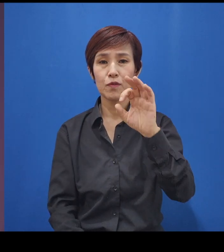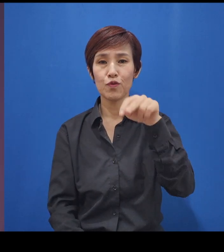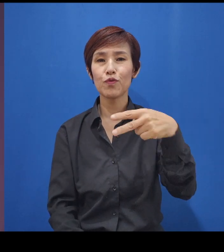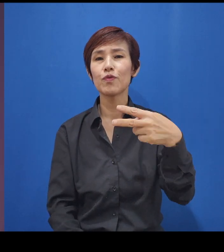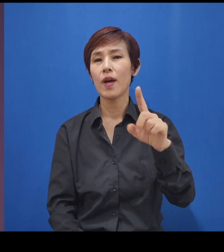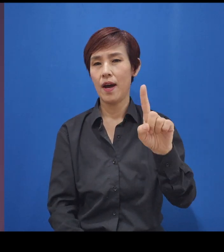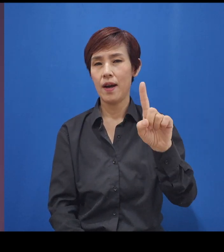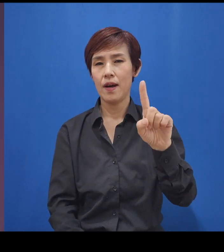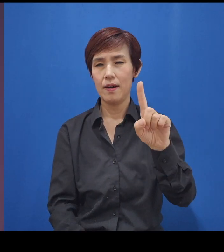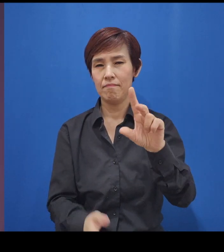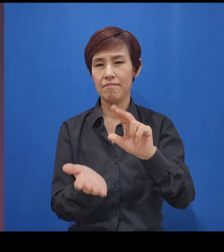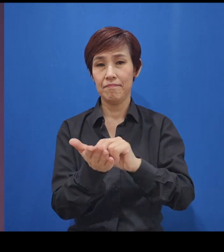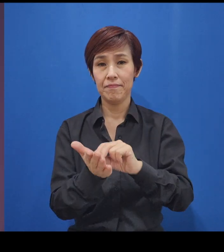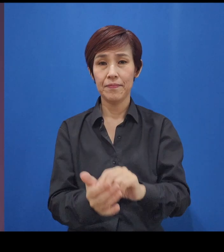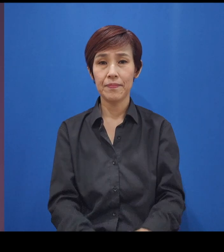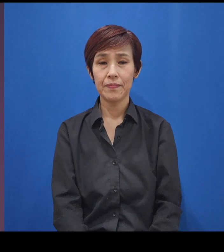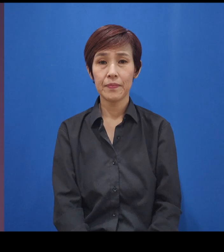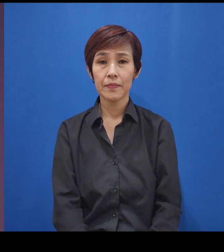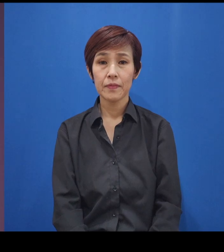유다의 문제입니다.